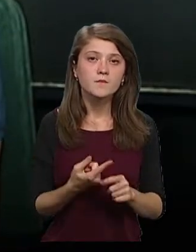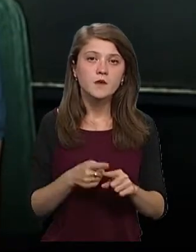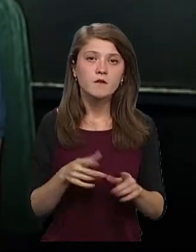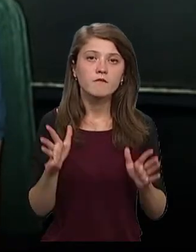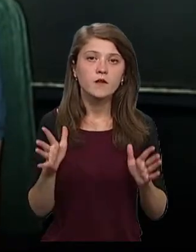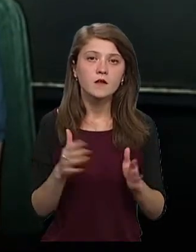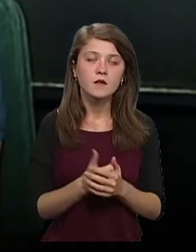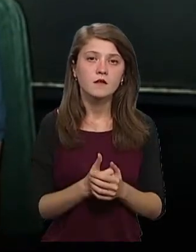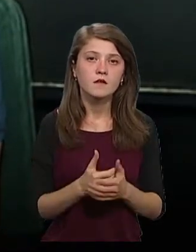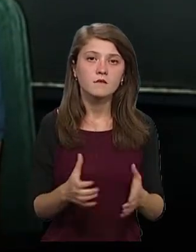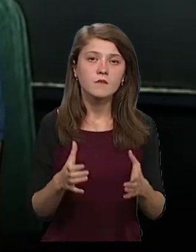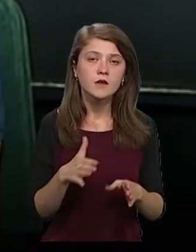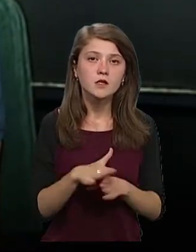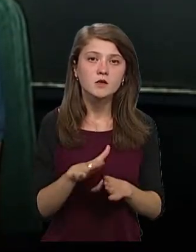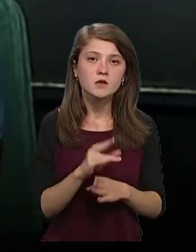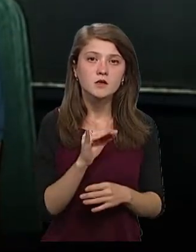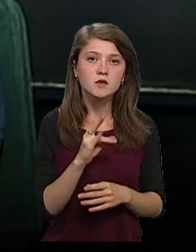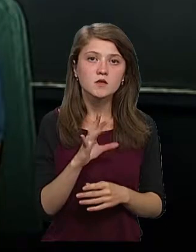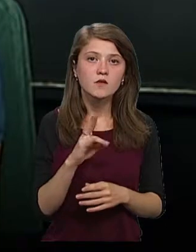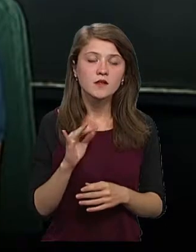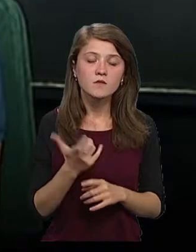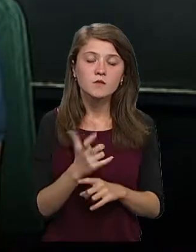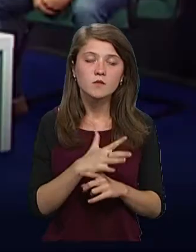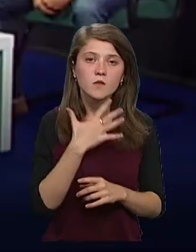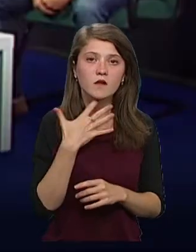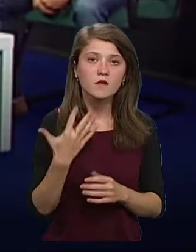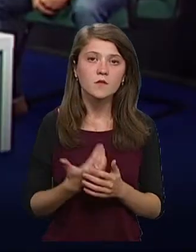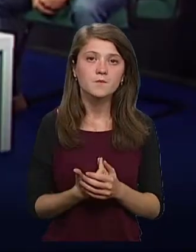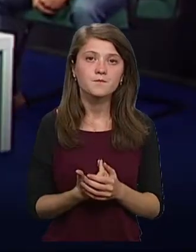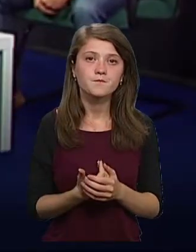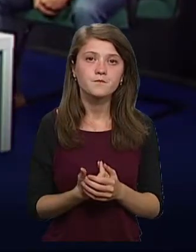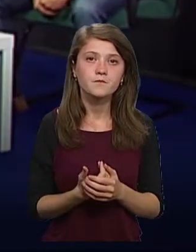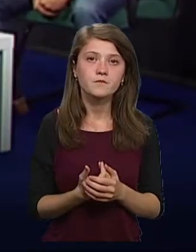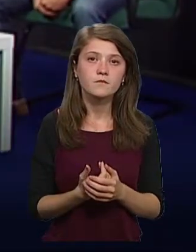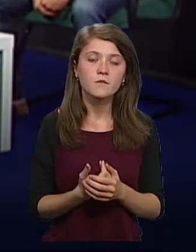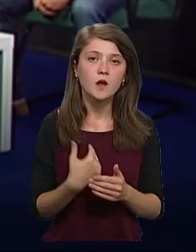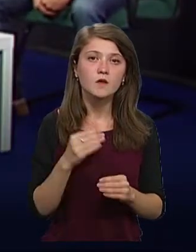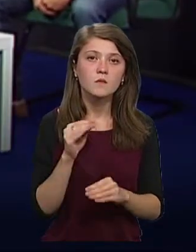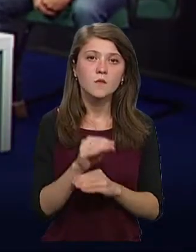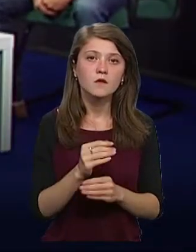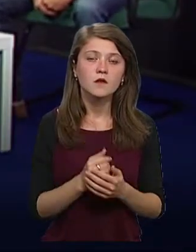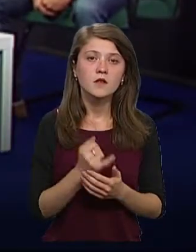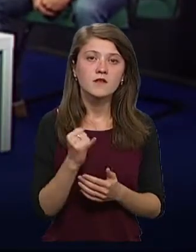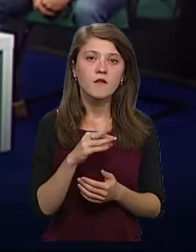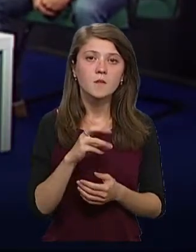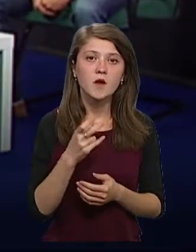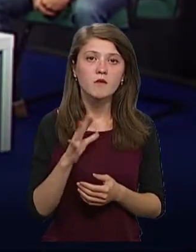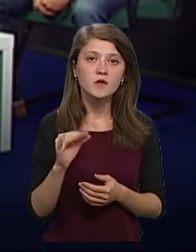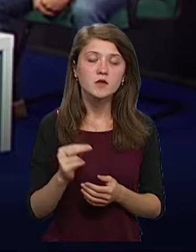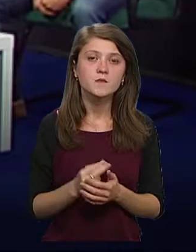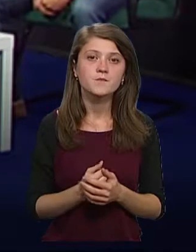велика армія чиновників, виконавців. Надто велика. І от з приводу цього… Добавлю, Іван Михайлович, от дійсно, коли